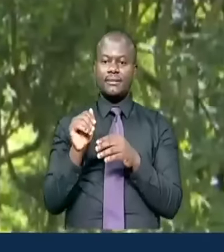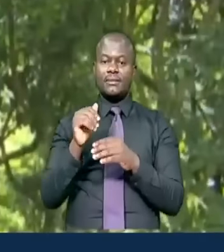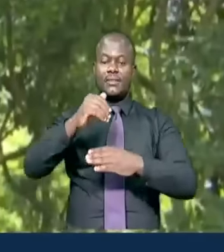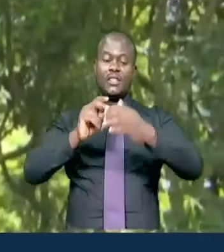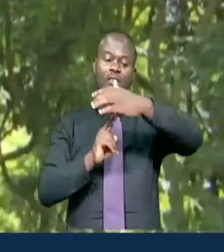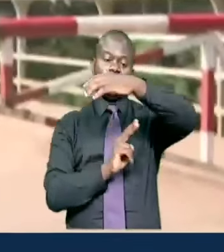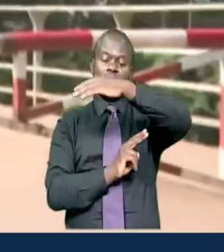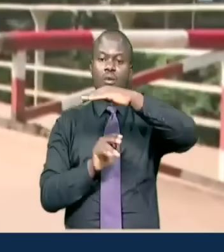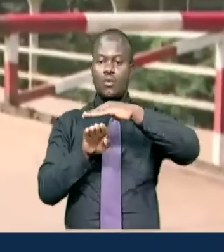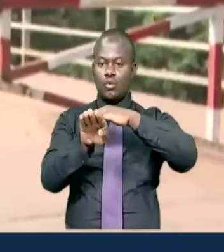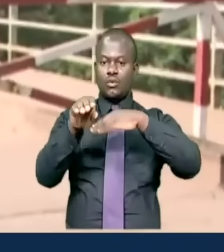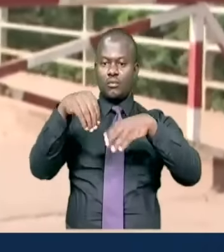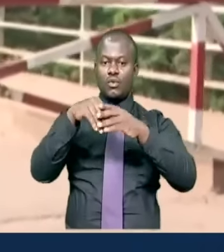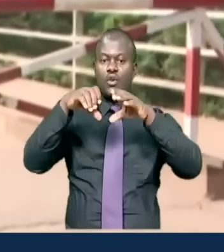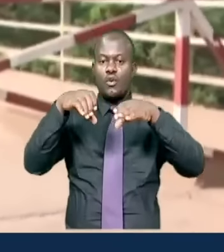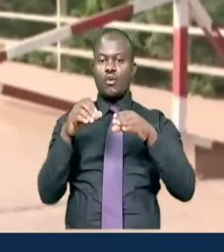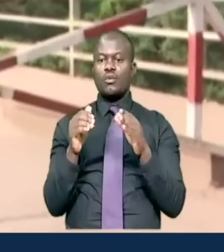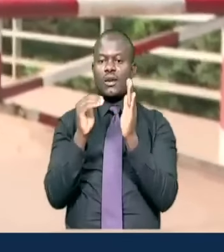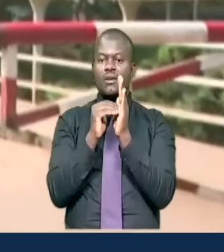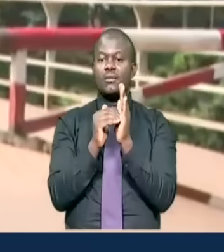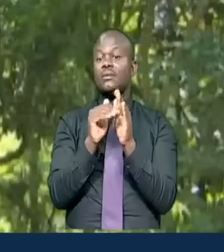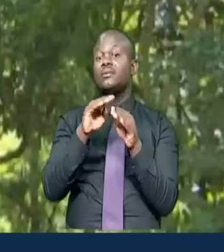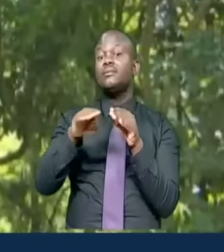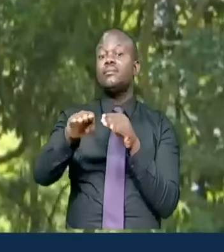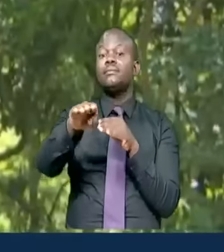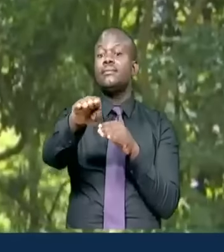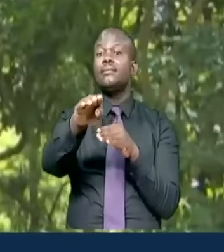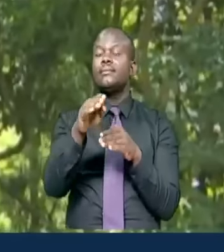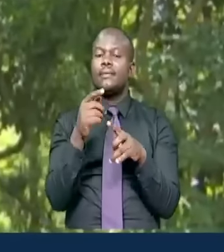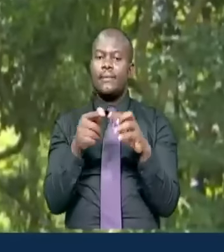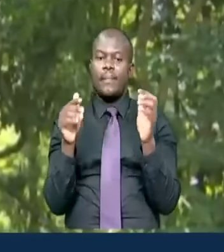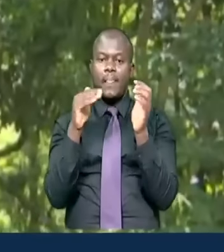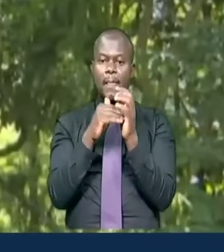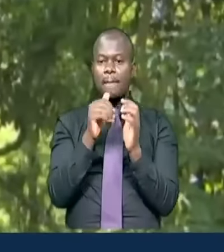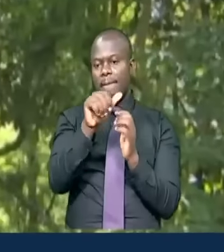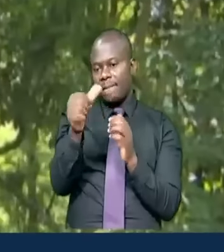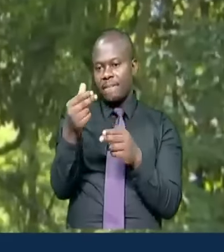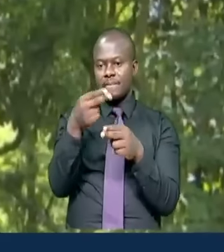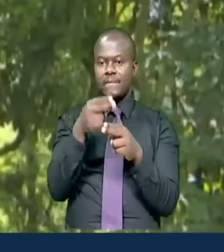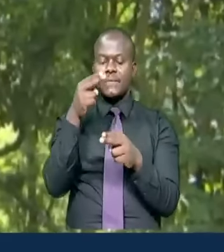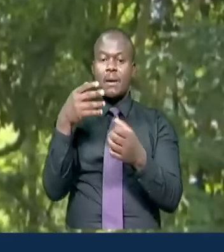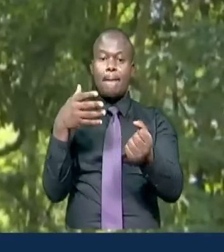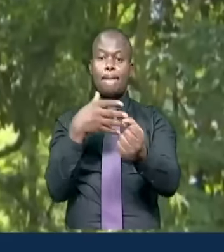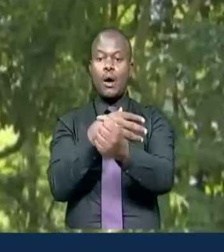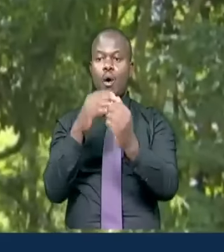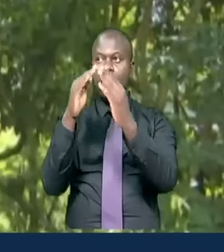rw'ikiraro werekera muri Kongo. Hanyuma hagati aho kuri urwo ruhande rwo hepfo nanone hari icyo bita